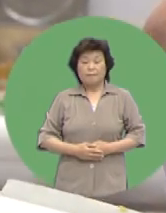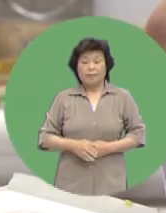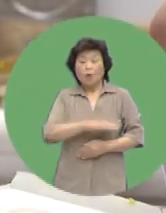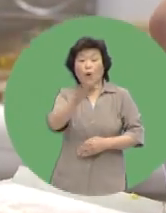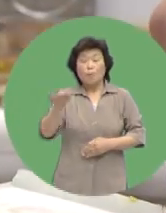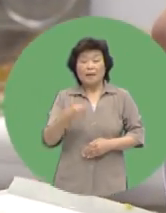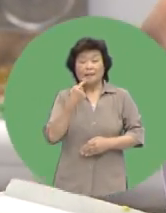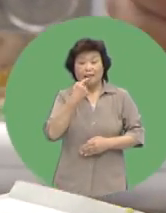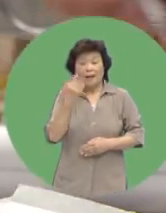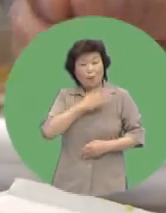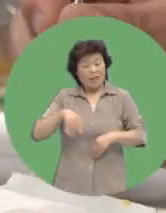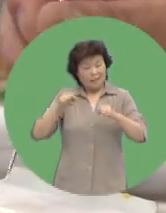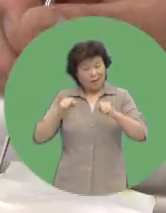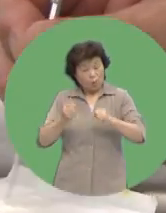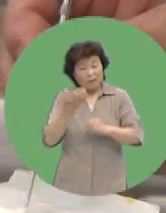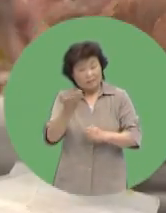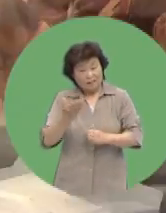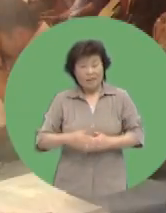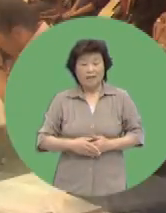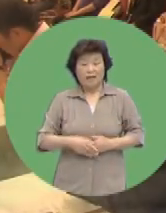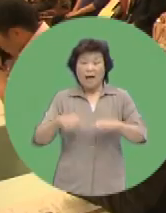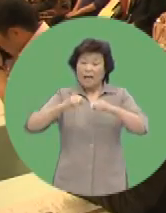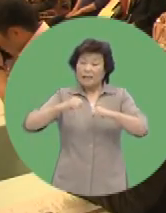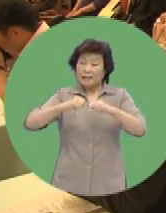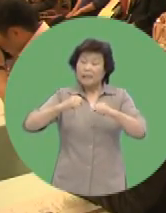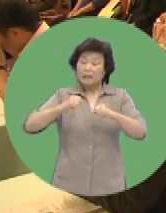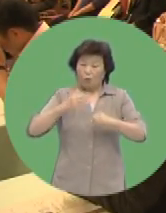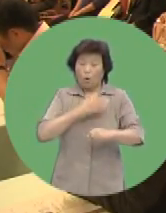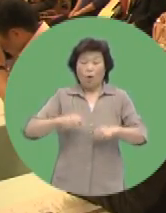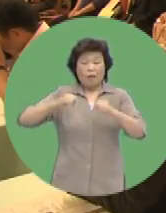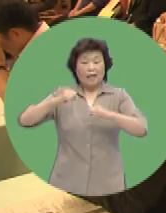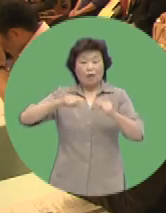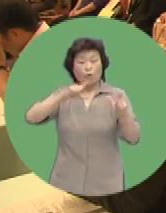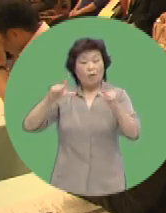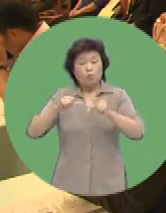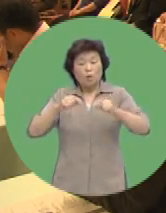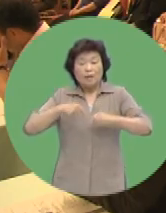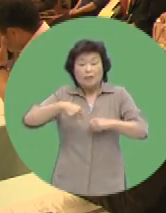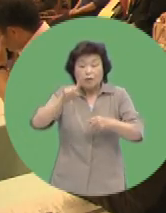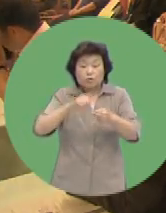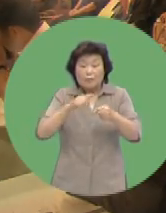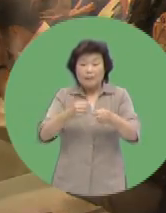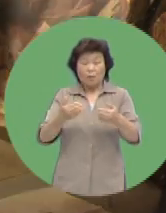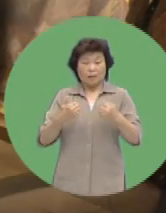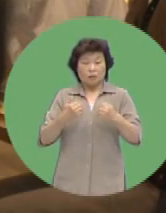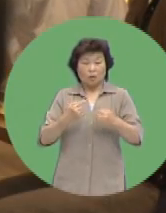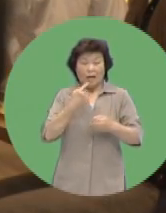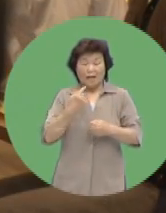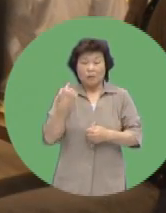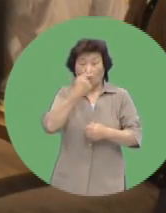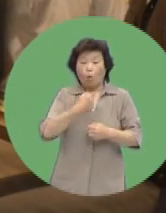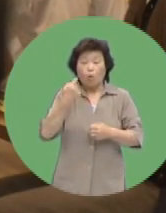皆さんの歯は健康ですか？生き生きと健康で暮らしていくためには欠かせない歯と